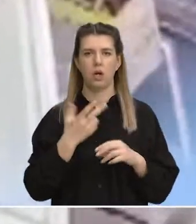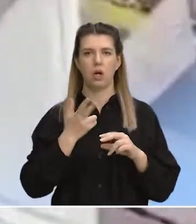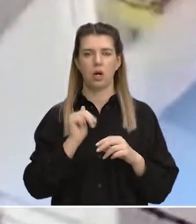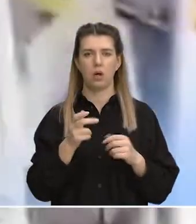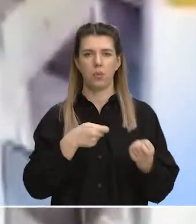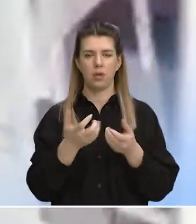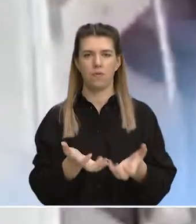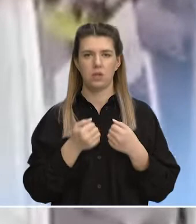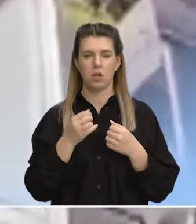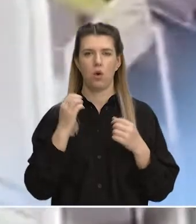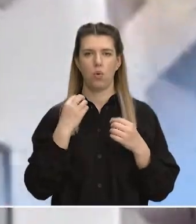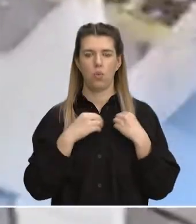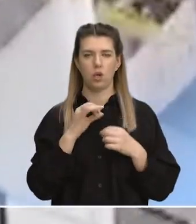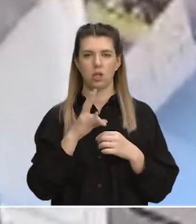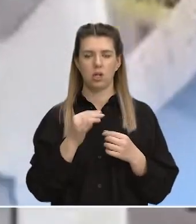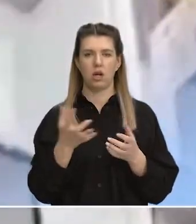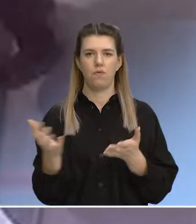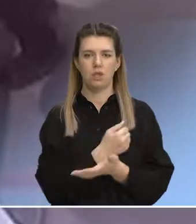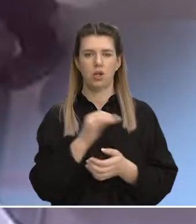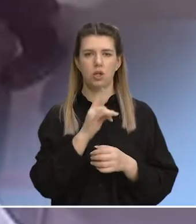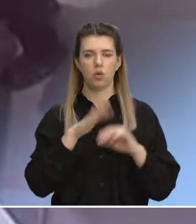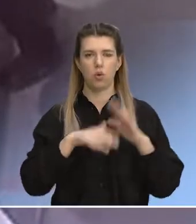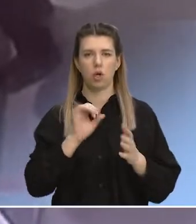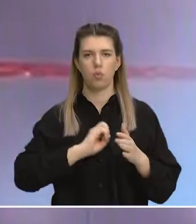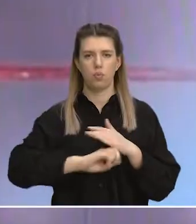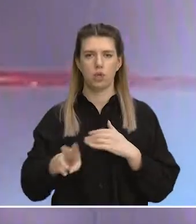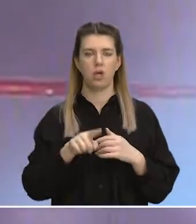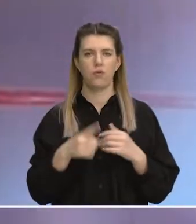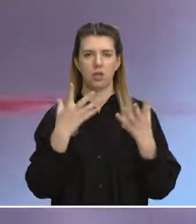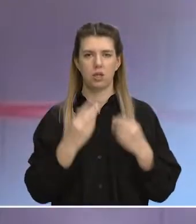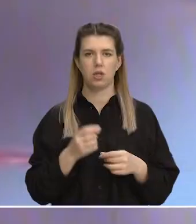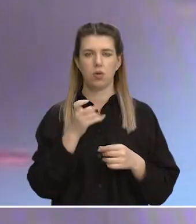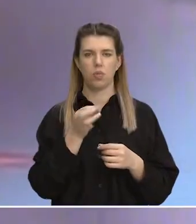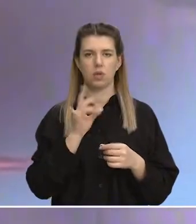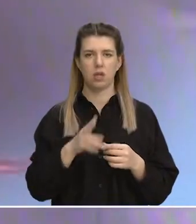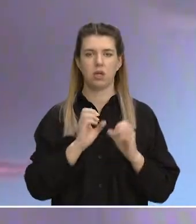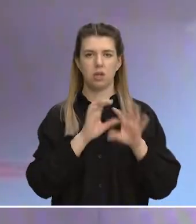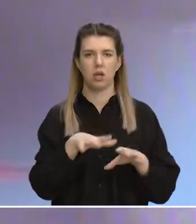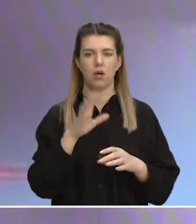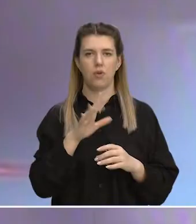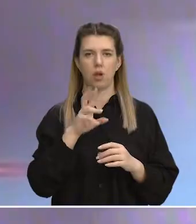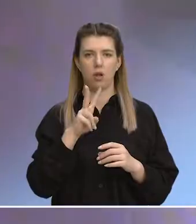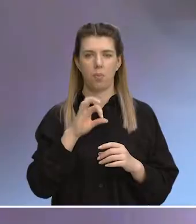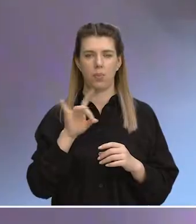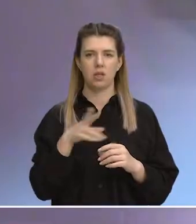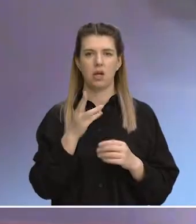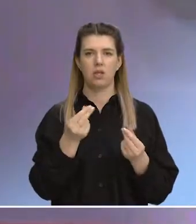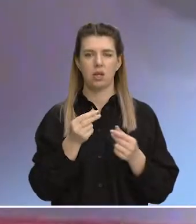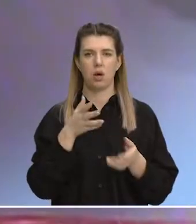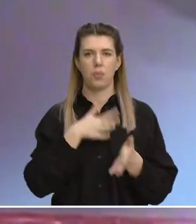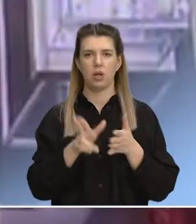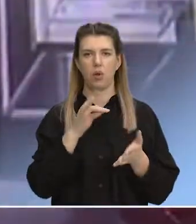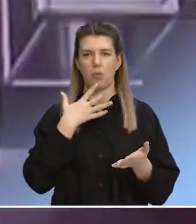Как только продавец достала украшение, она выхватила его из рук и убежала. В этот же день злоумышленница сдала награбленное в ломбард, а